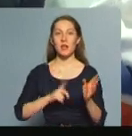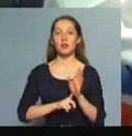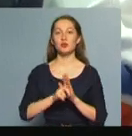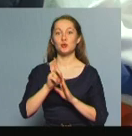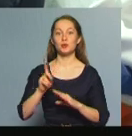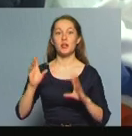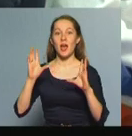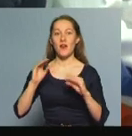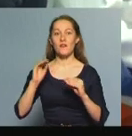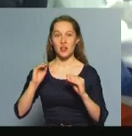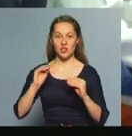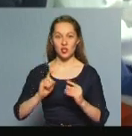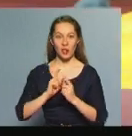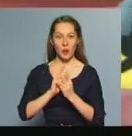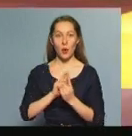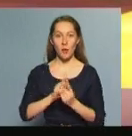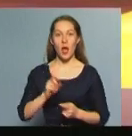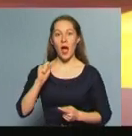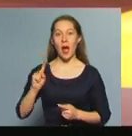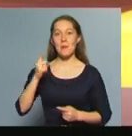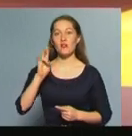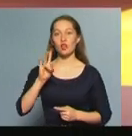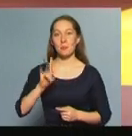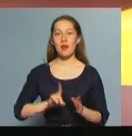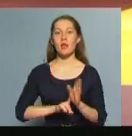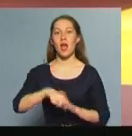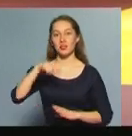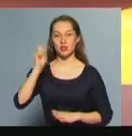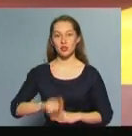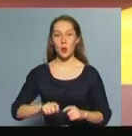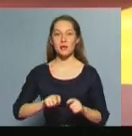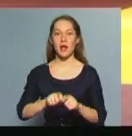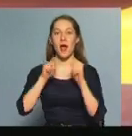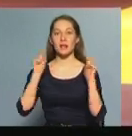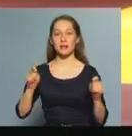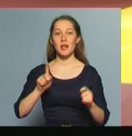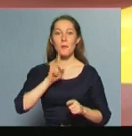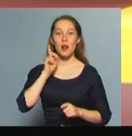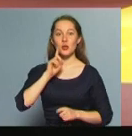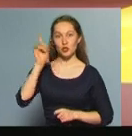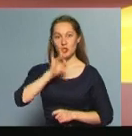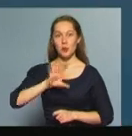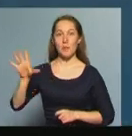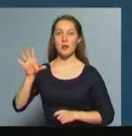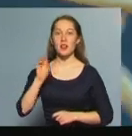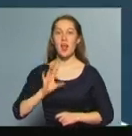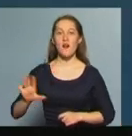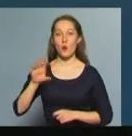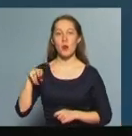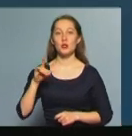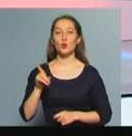А 1 ноября в 16:30 в «Олимпийце» состоится яркая церемония открытия молодежного чемпионата Европы по дзюдо.